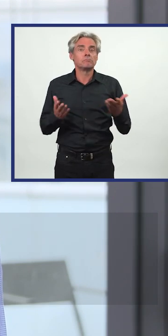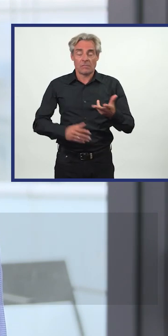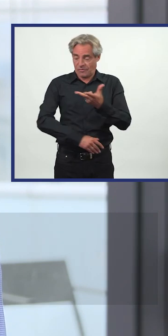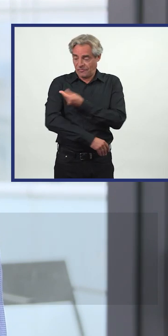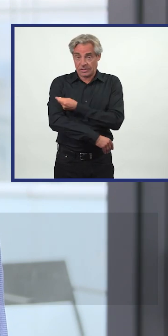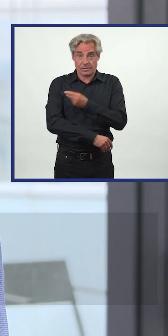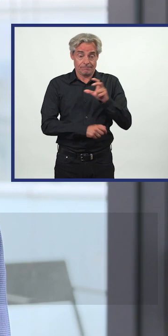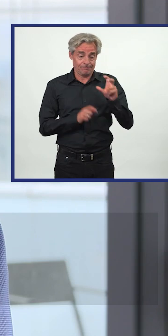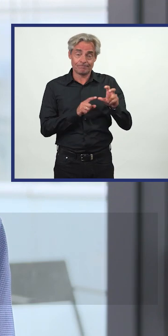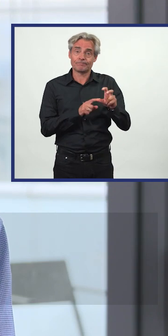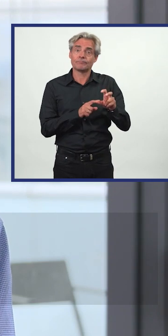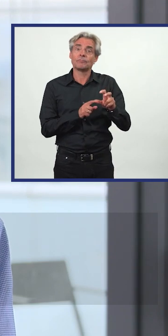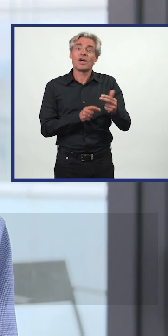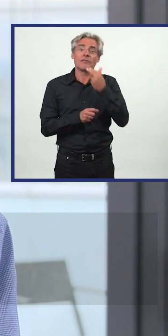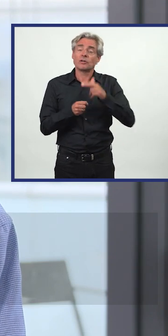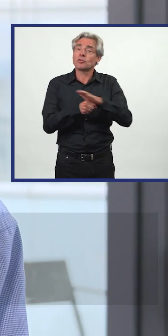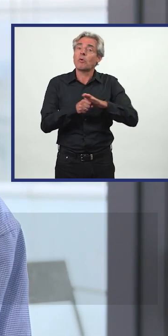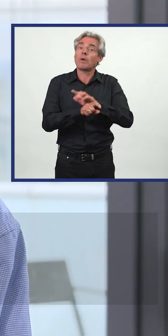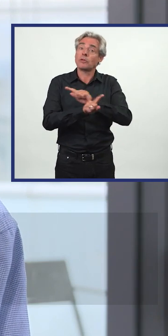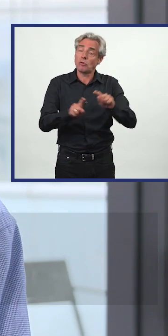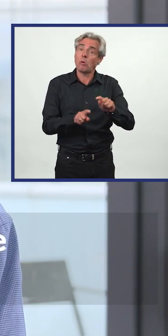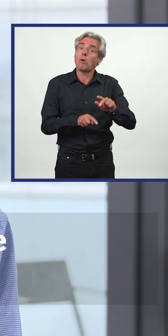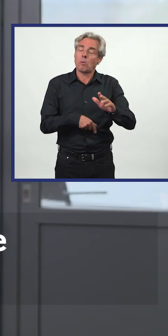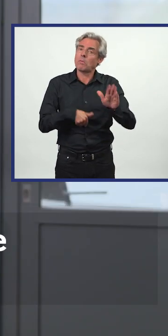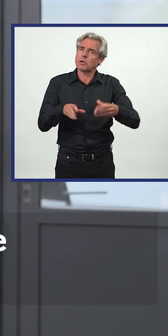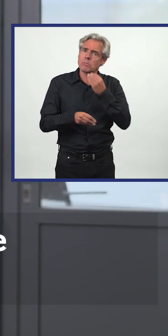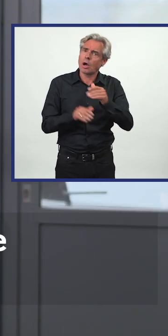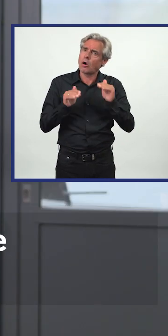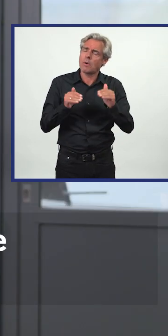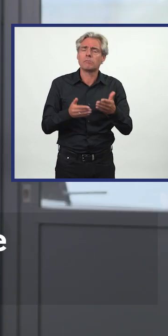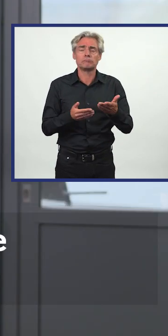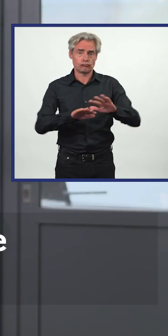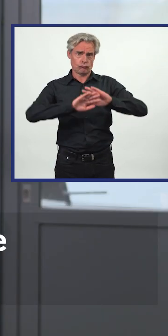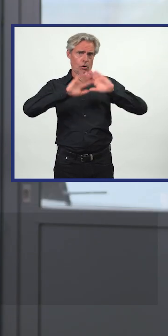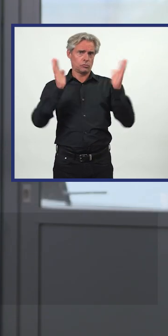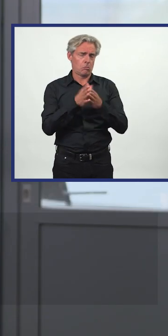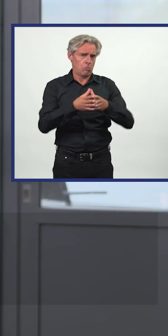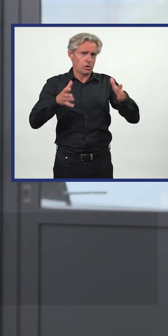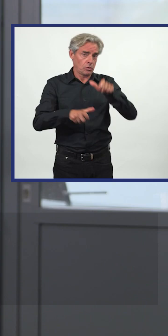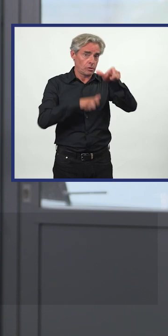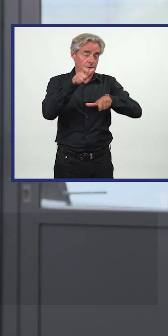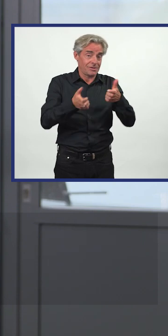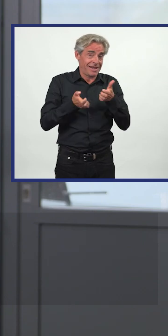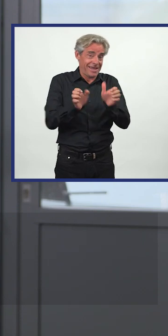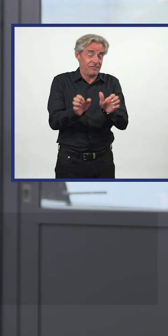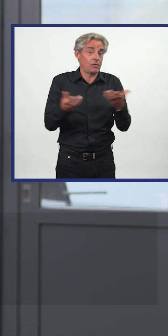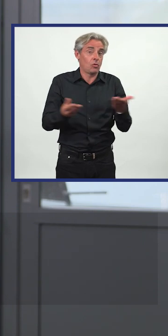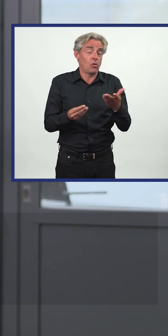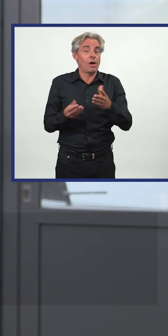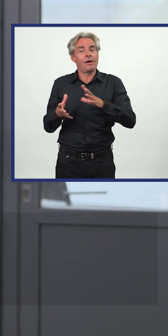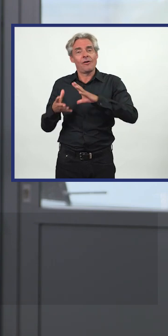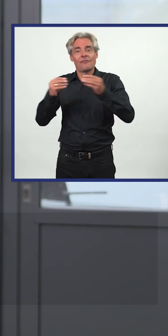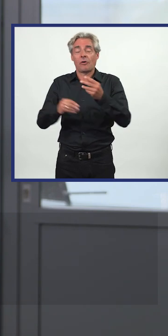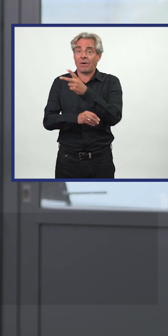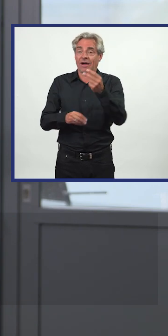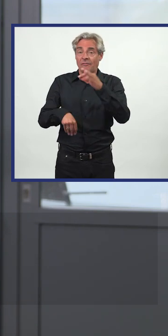ce vaccin, il n'est pas totalement efficace, mais il est efficace. Il va, pour un grand nombre d'entre vous, éviter que vous fassiez une forme grave